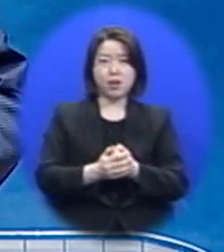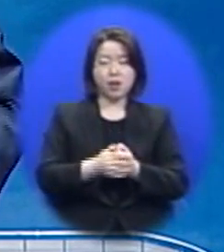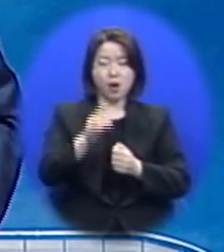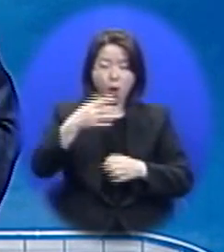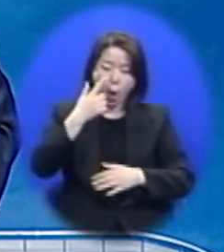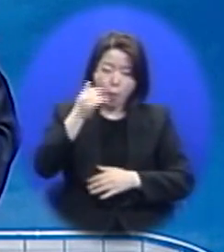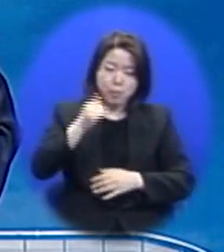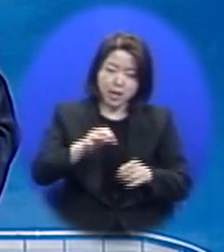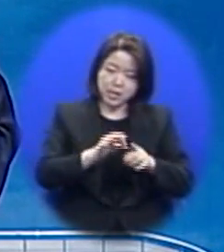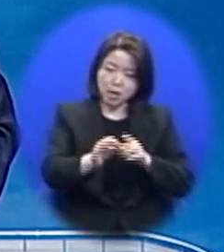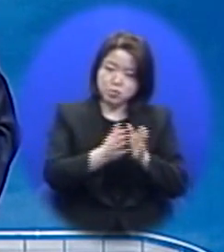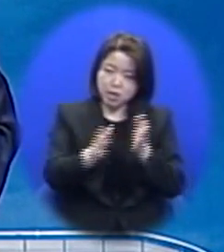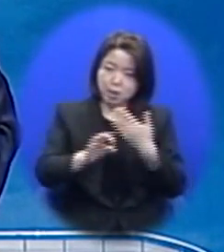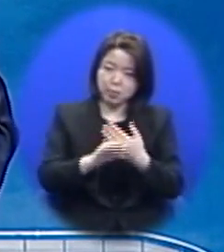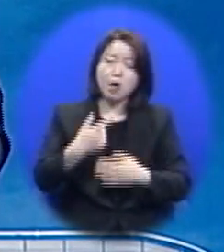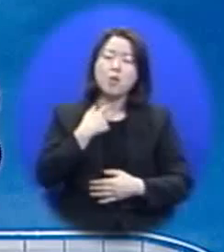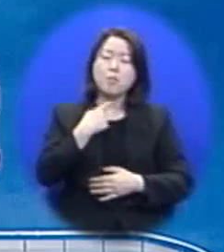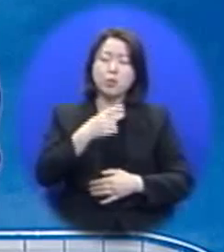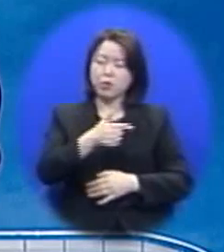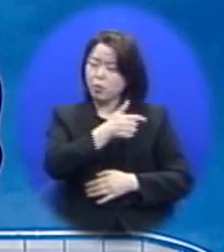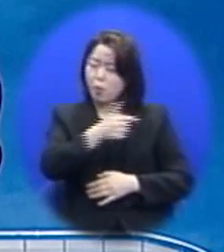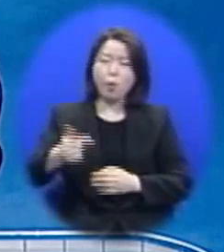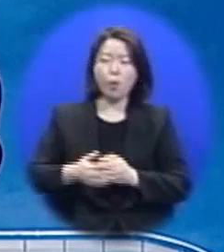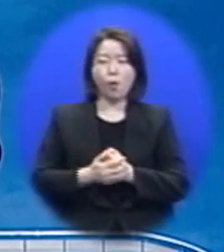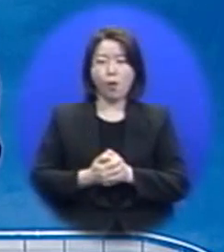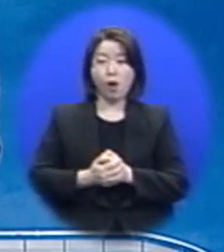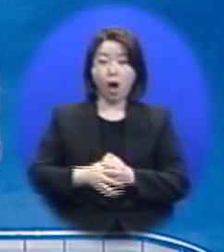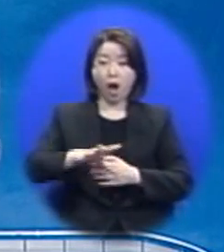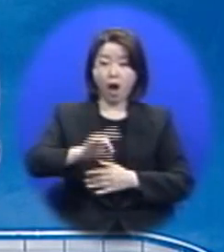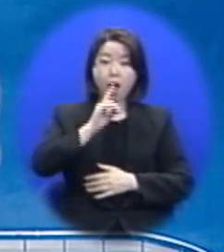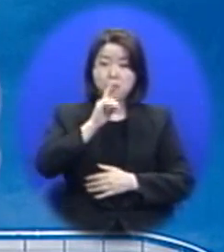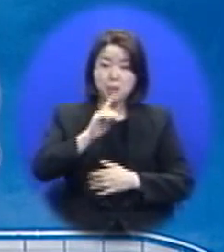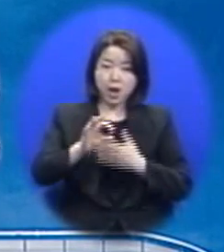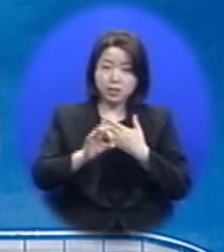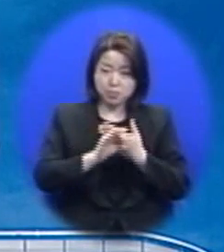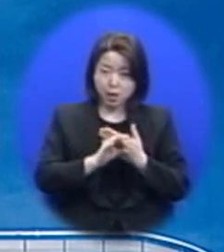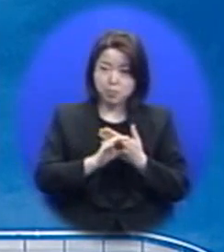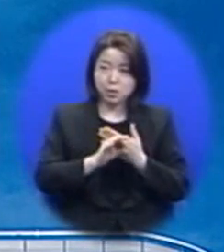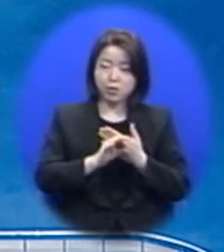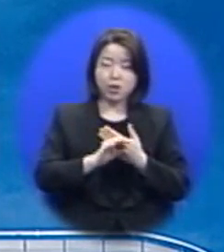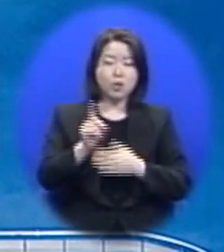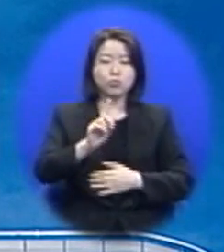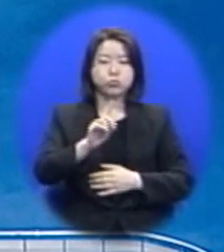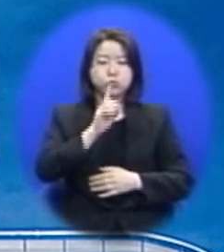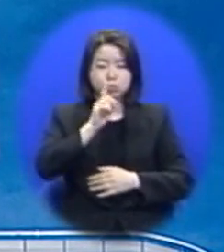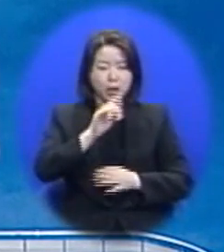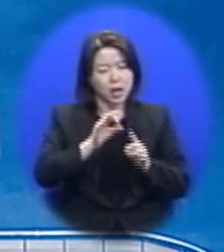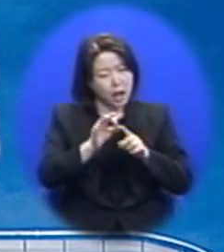얼마나 커지는지 아세요? 첫 마디만 하면 무슨 말인지 다 알아들을 수 있어요.